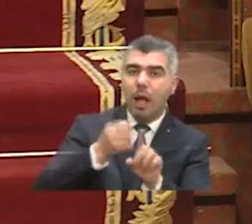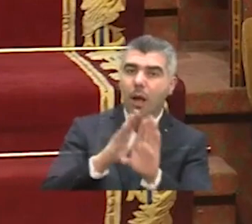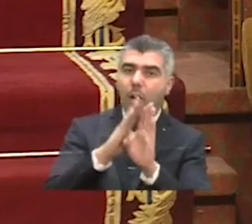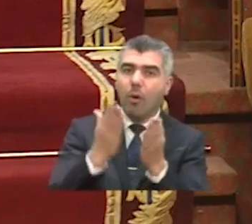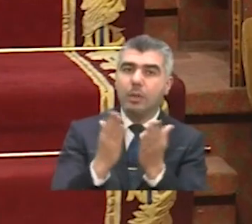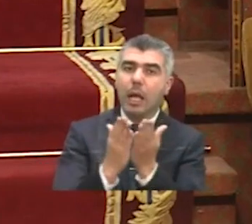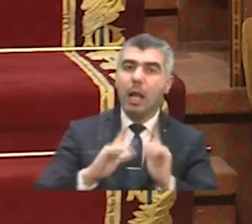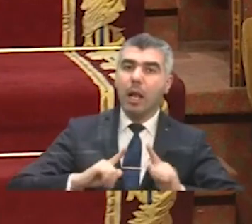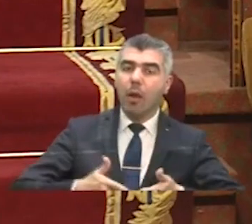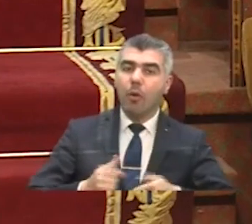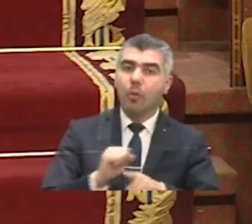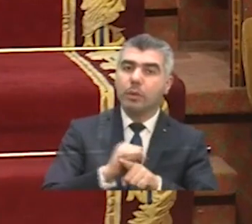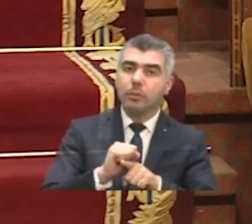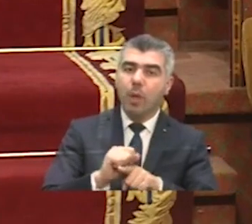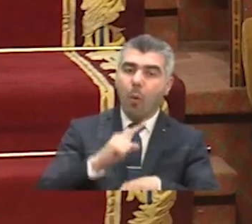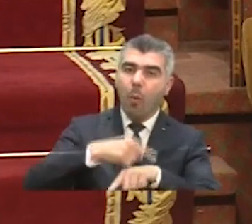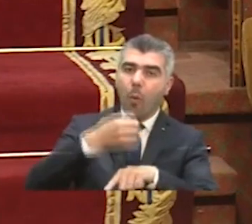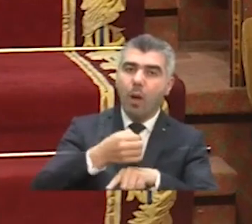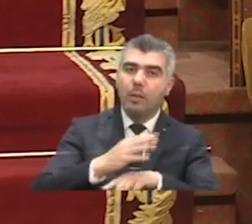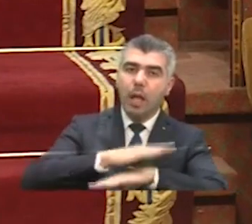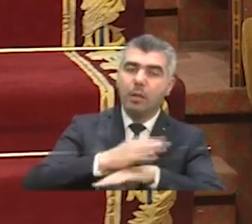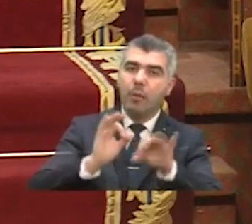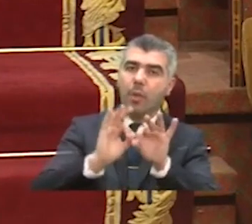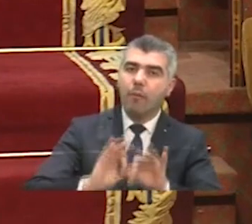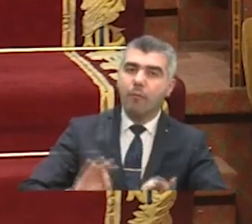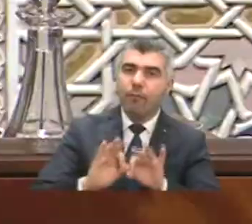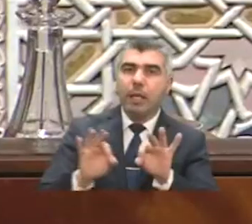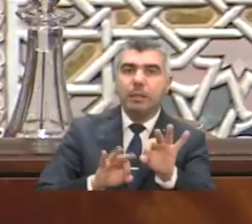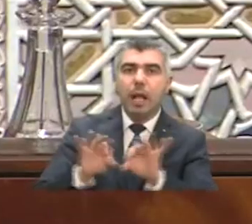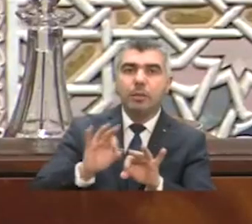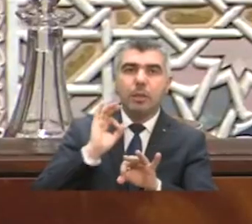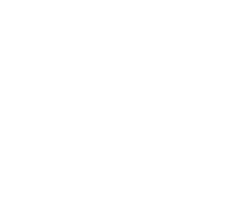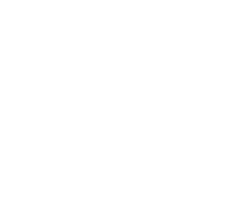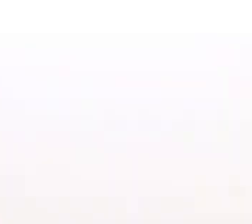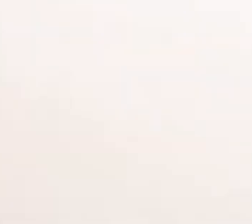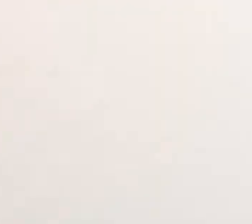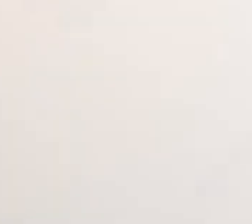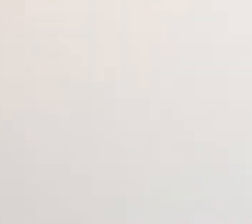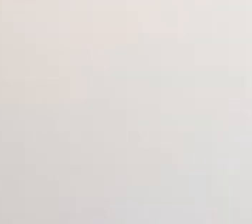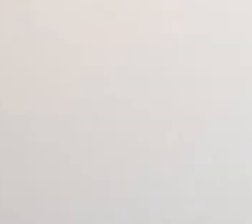والتكوين، انتم اخلفتوا الموعد مع بانقلابكم على الرؤيه الاستراتيجيه وقانون الاطار.